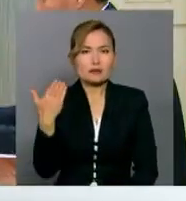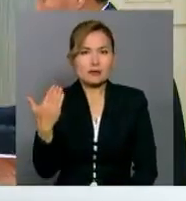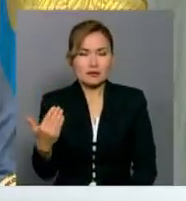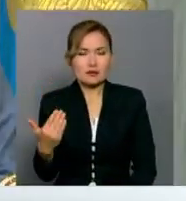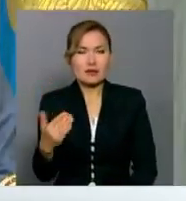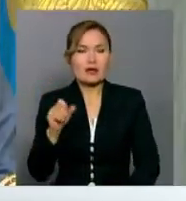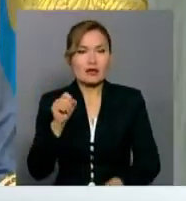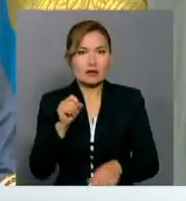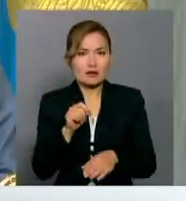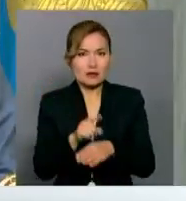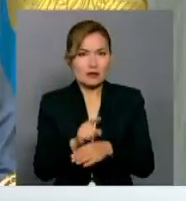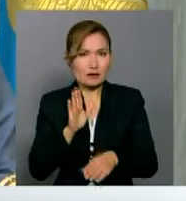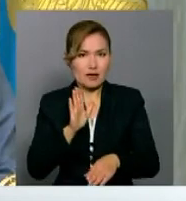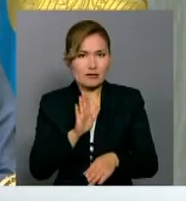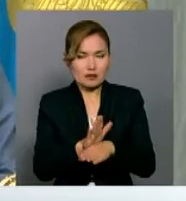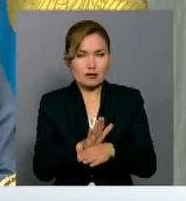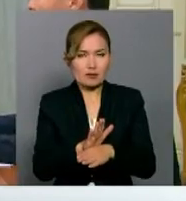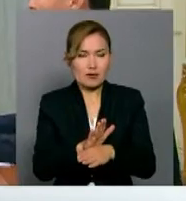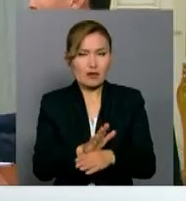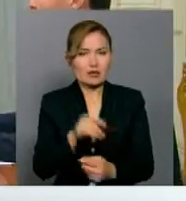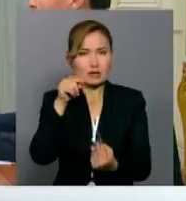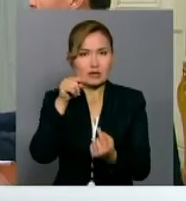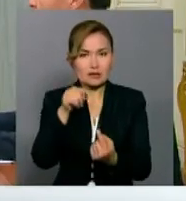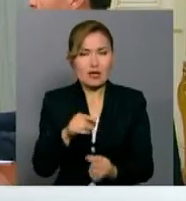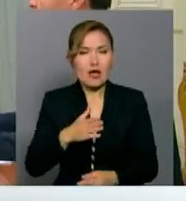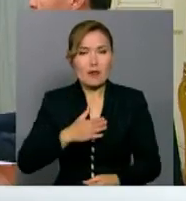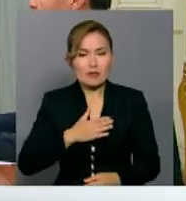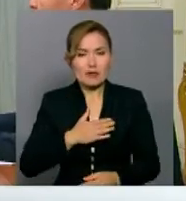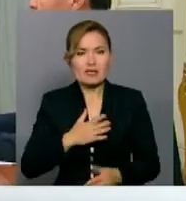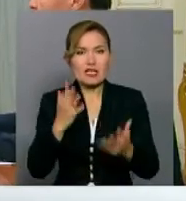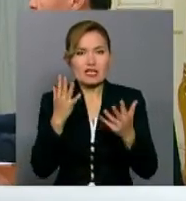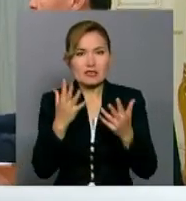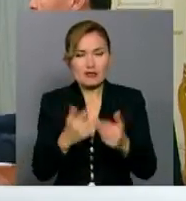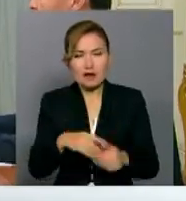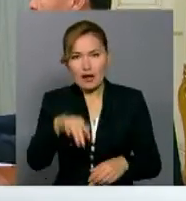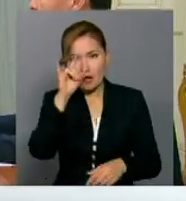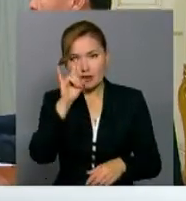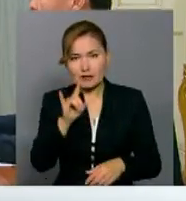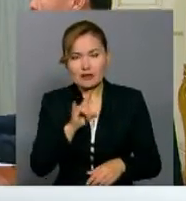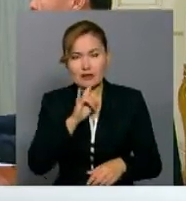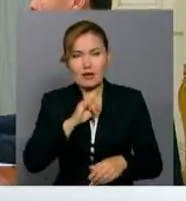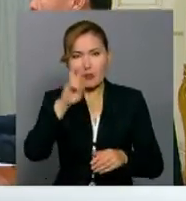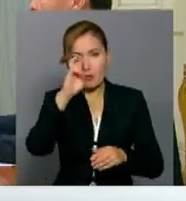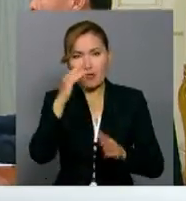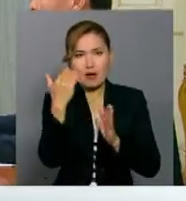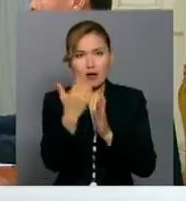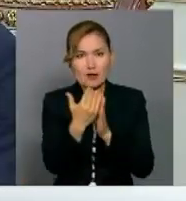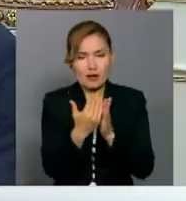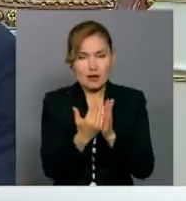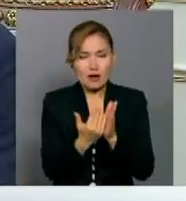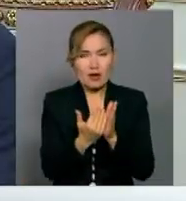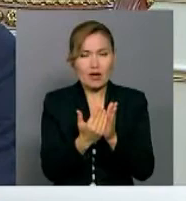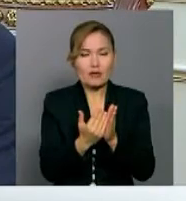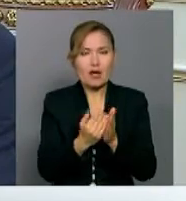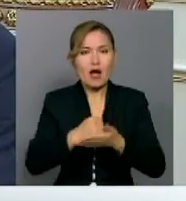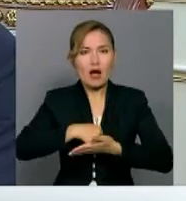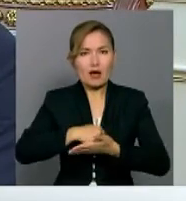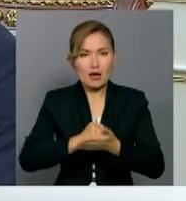сай цифрлық Қазақстан бойынша мемлекеттік бағдарламаны қабылдап, жан-жақты талқылап,